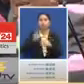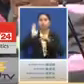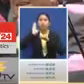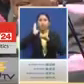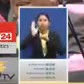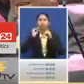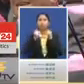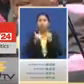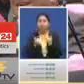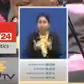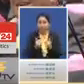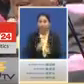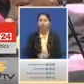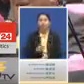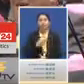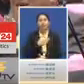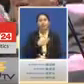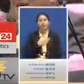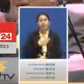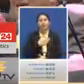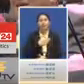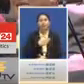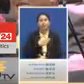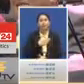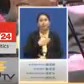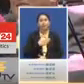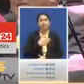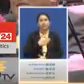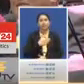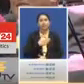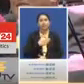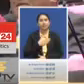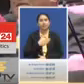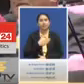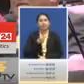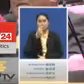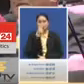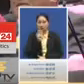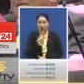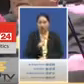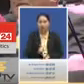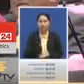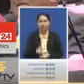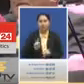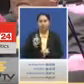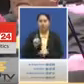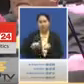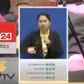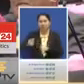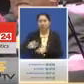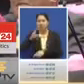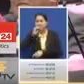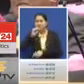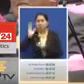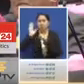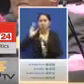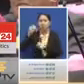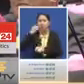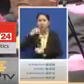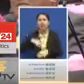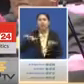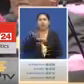ย่างนี้เนี่ยผมมองว่าเป็นนโยบายที่จริงเพื่อนพูดเยอะแล้วล่ะเป็นนโยบายที่ขาดตัว